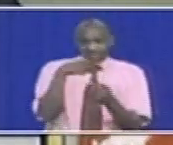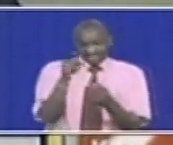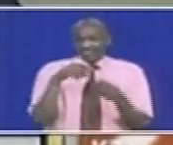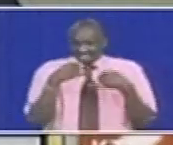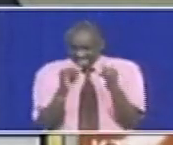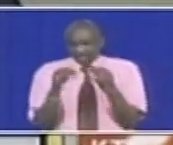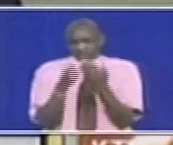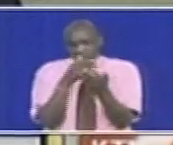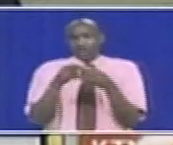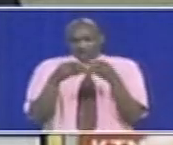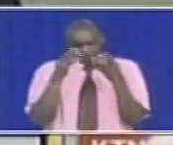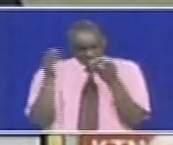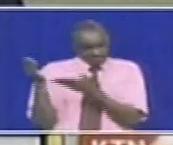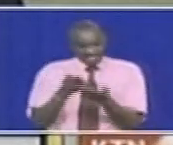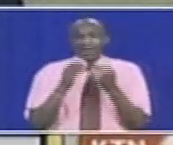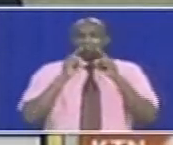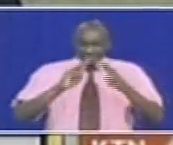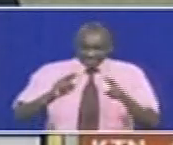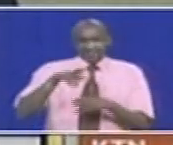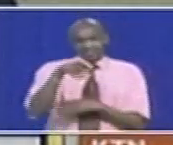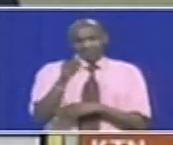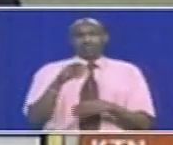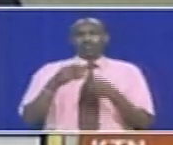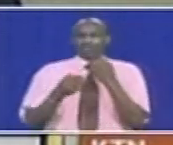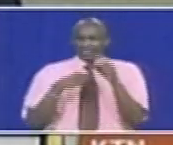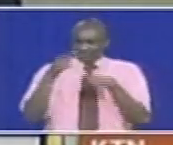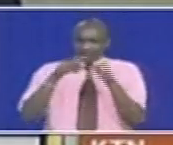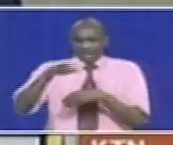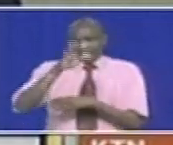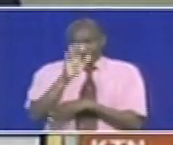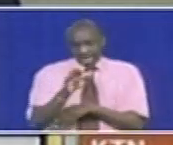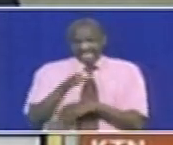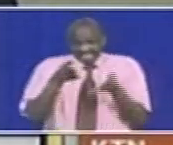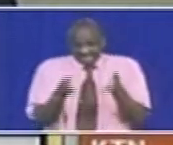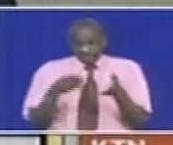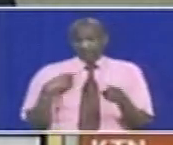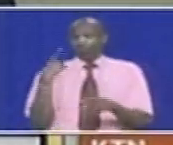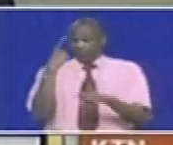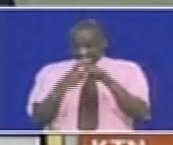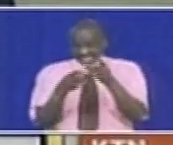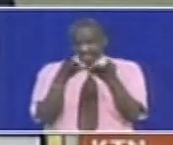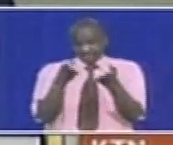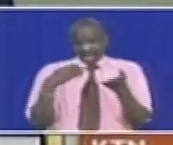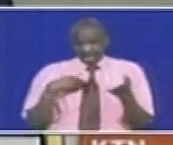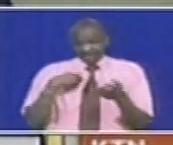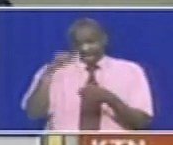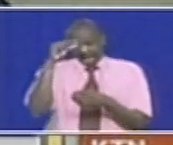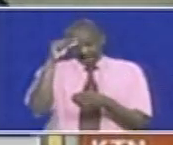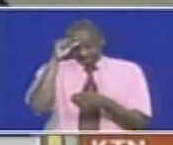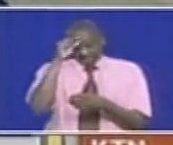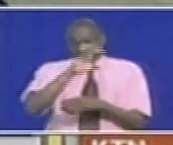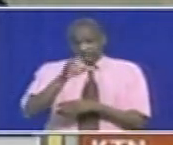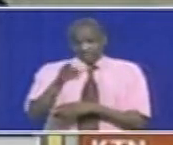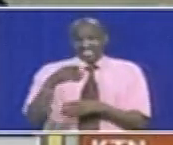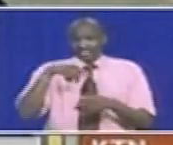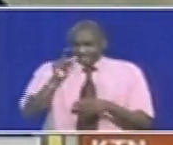kujaribu kudumisha amani kwa madhumuni ya kukuza eneo hilo. Katika maadhimisho ya mwaka mmoja wa kuwepo kwa serikali ya kaunti, mbwembwe